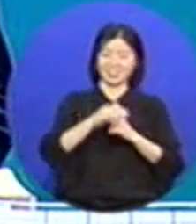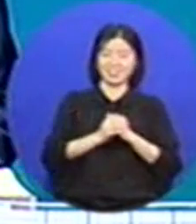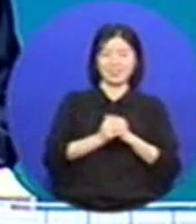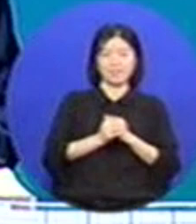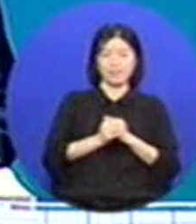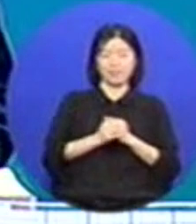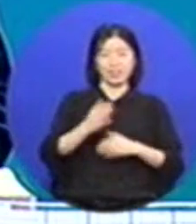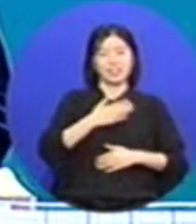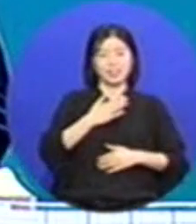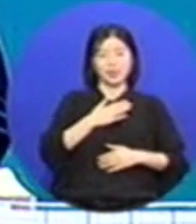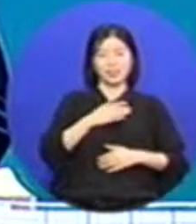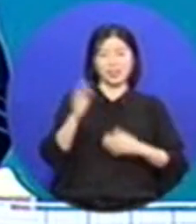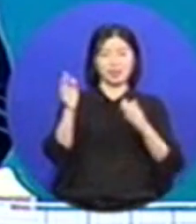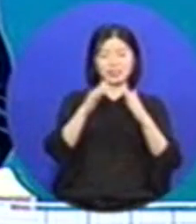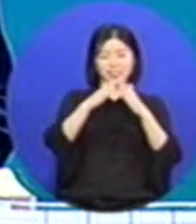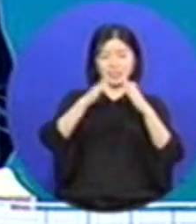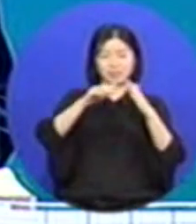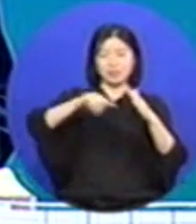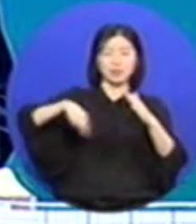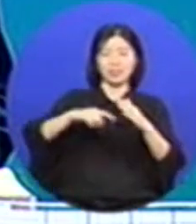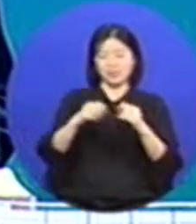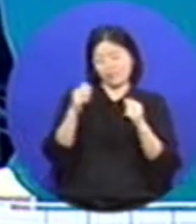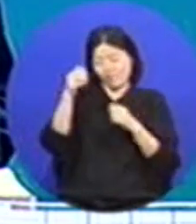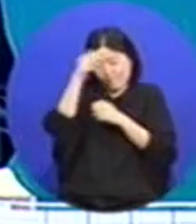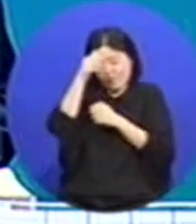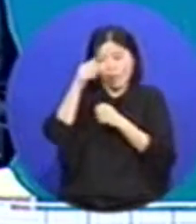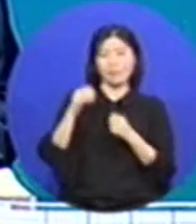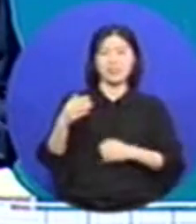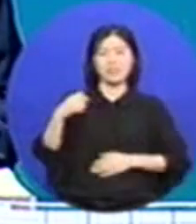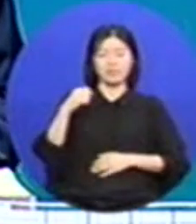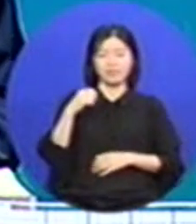선화가 된 저희집에서 꼼짝을 못해요 어떻게